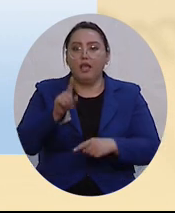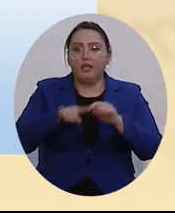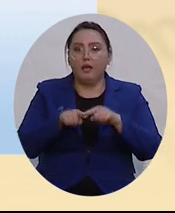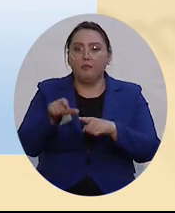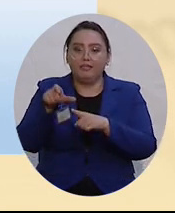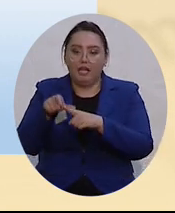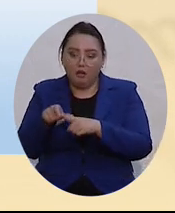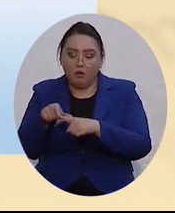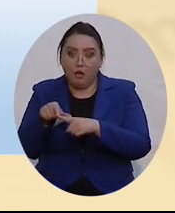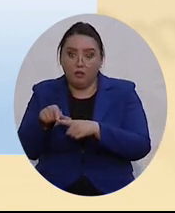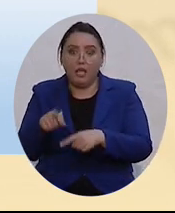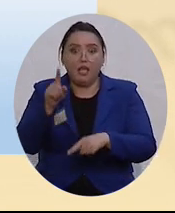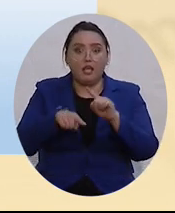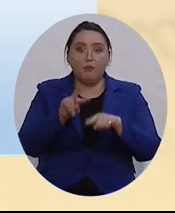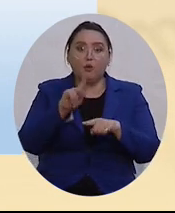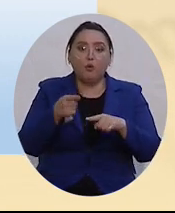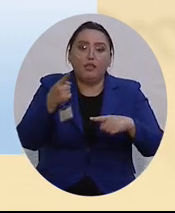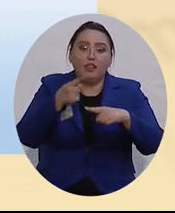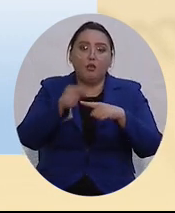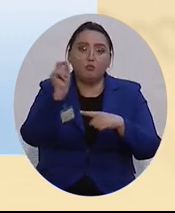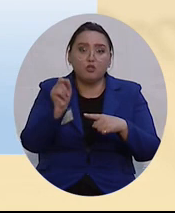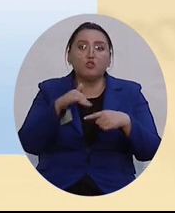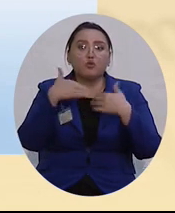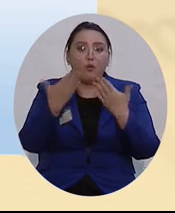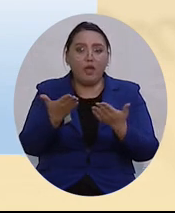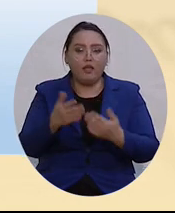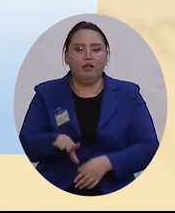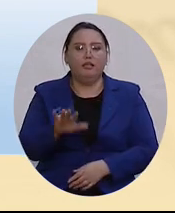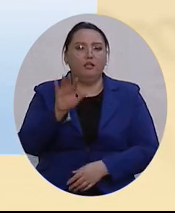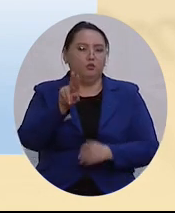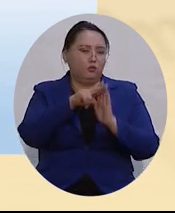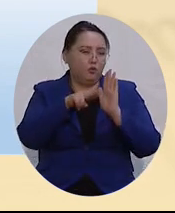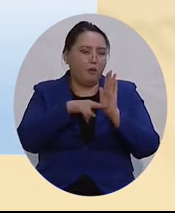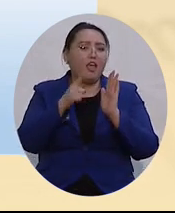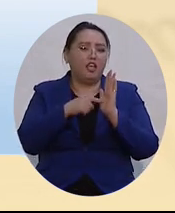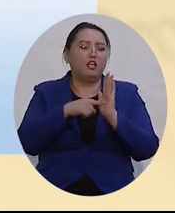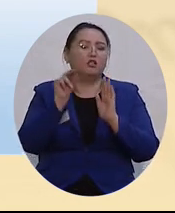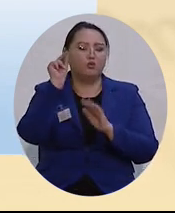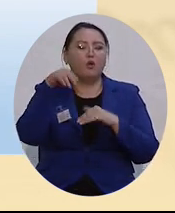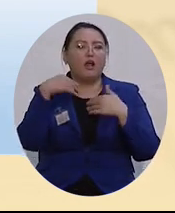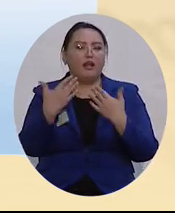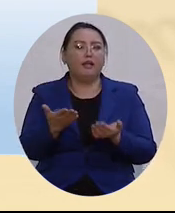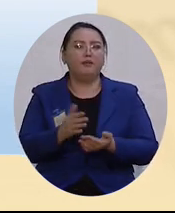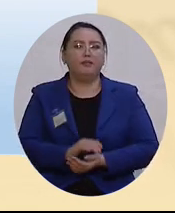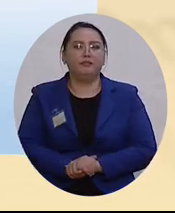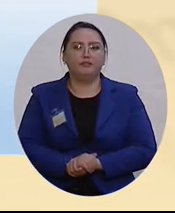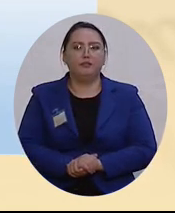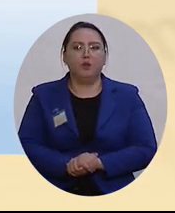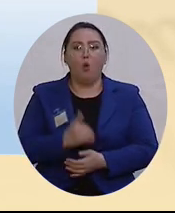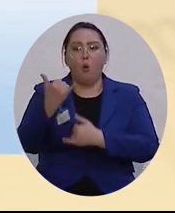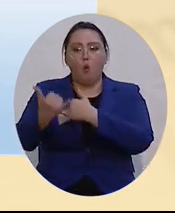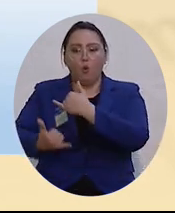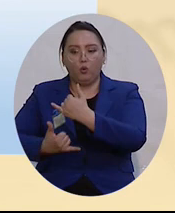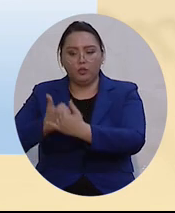үгэн залгах вэ гэдэг энэ өнөөдрийн хичээлүүдээр үзээд байгаа дөрмөө бас хэрэгэл сураарай. За дараагийн нэг чухал зүйл бол уламжлалт